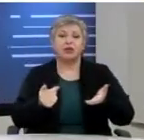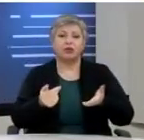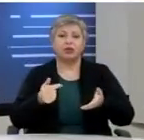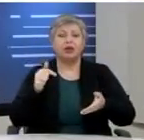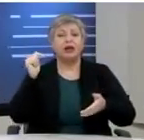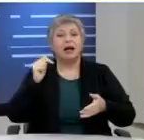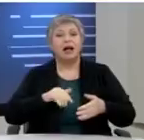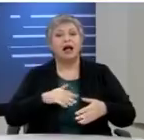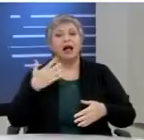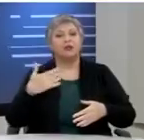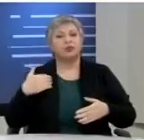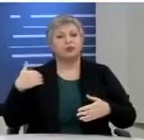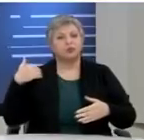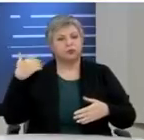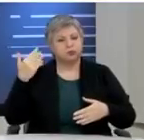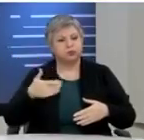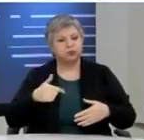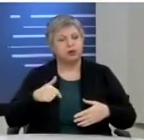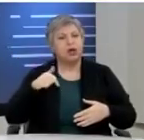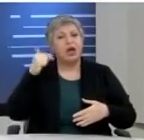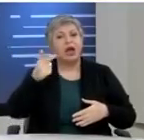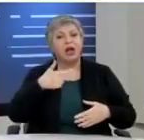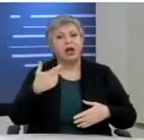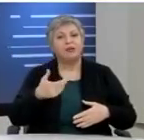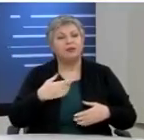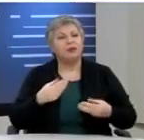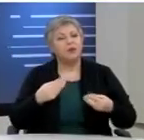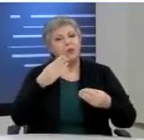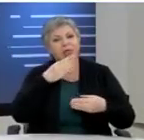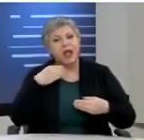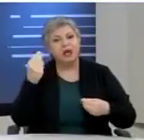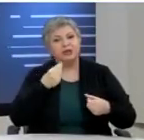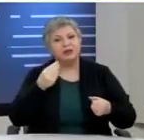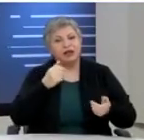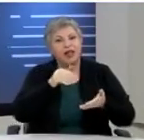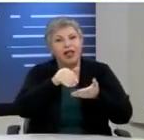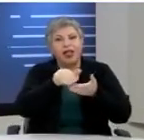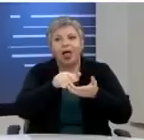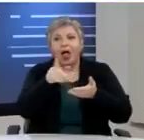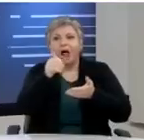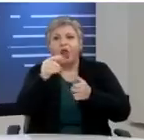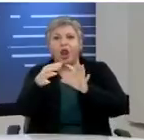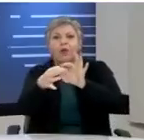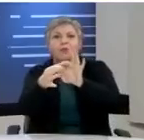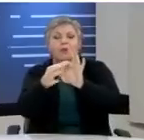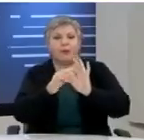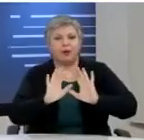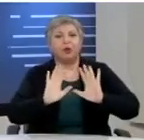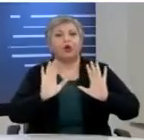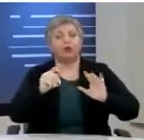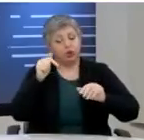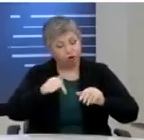έχουμε γυρισμένη την πλάτη και τους μπρόχνουμε να πάνε σε άλλους, γίνεται μια φίλη χώρα. Γίνεται μια σύμμαχος χώρα.